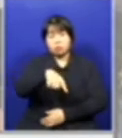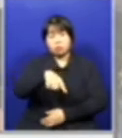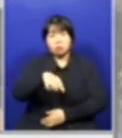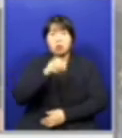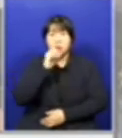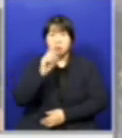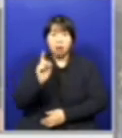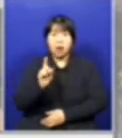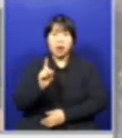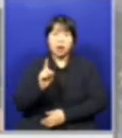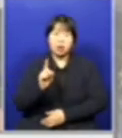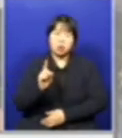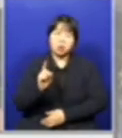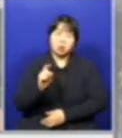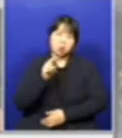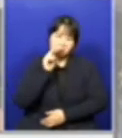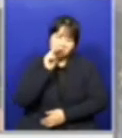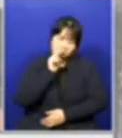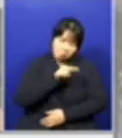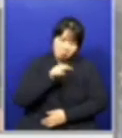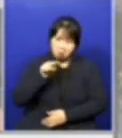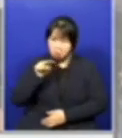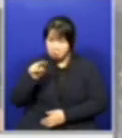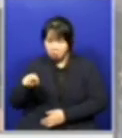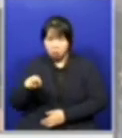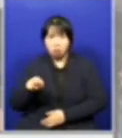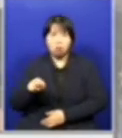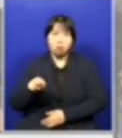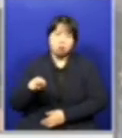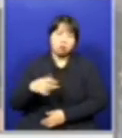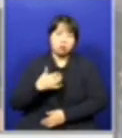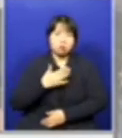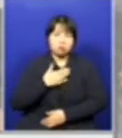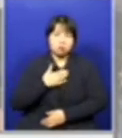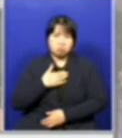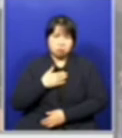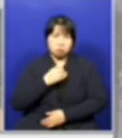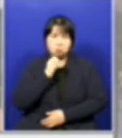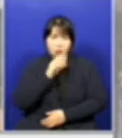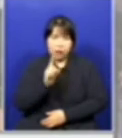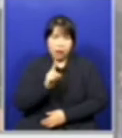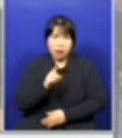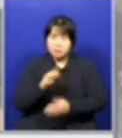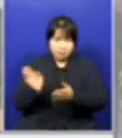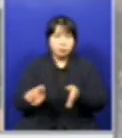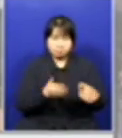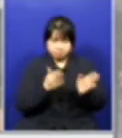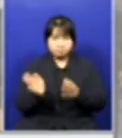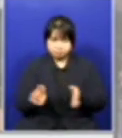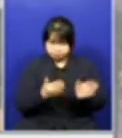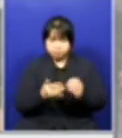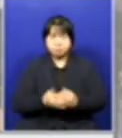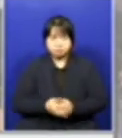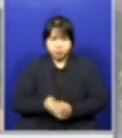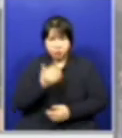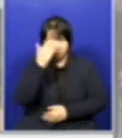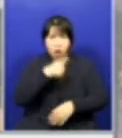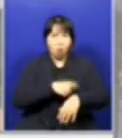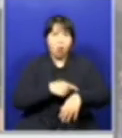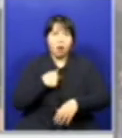เกิดเป็นสองมุมอีกมุมหนึ่งผมต้องขออนุญาตผ่านไปเลยเนื่องจากเวล